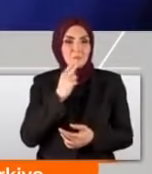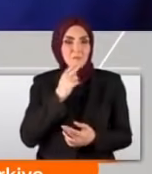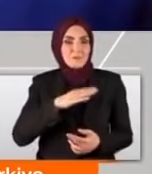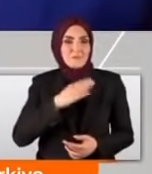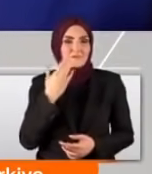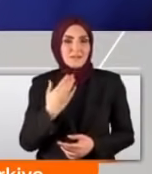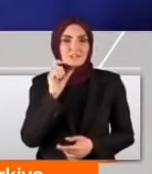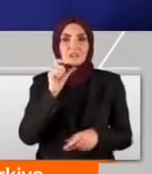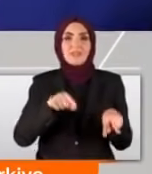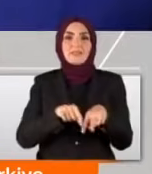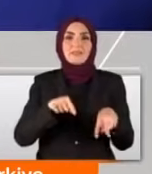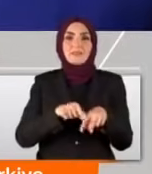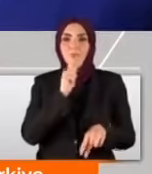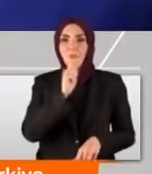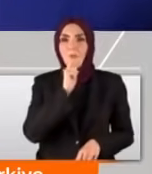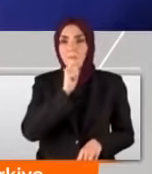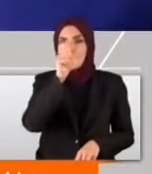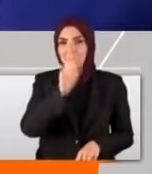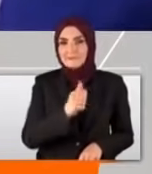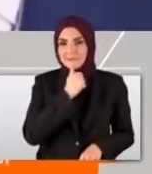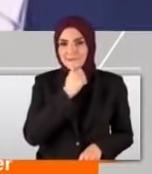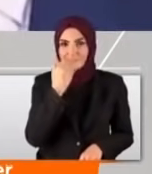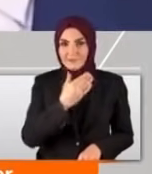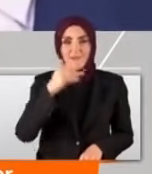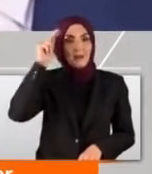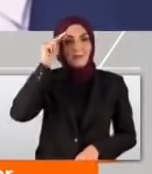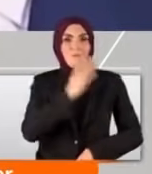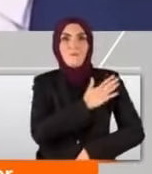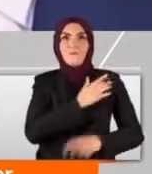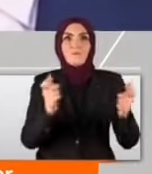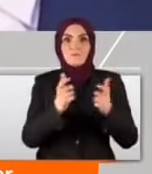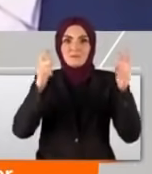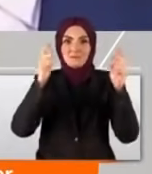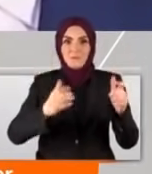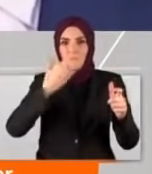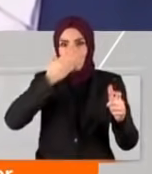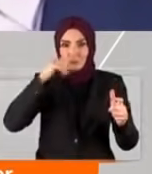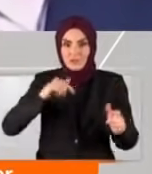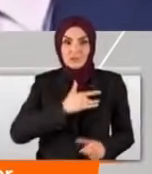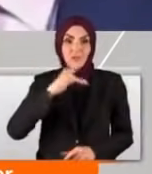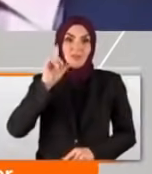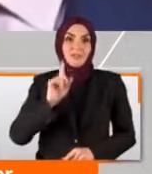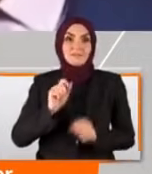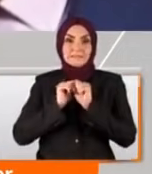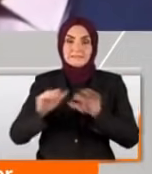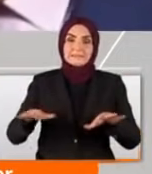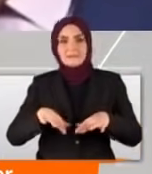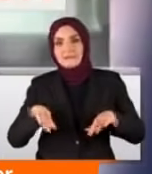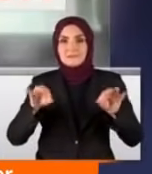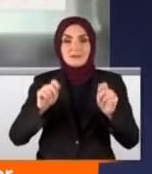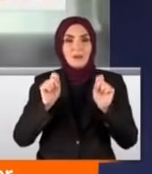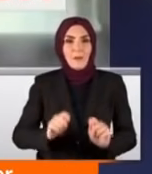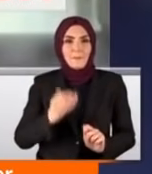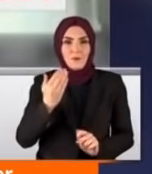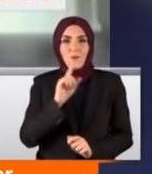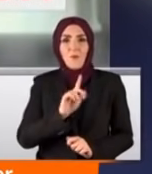CNN televizyonu muhabiri Manu Raju, Amerikan Kongresi'nin önünde canlı yayın hazırlığı yapıyordu. 17 yılda bir yeryüzüne çıkan Sisida